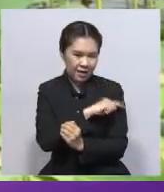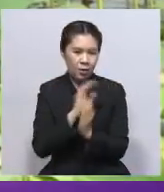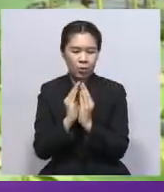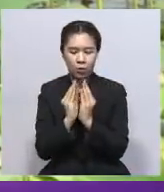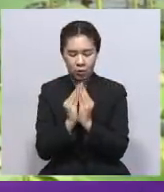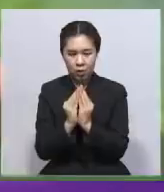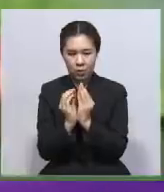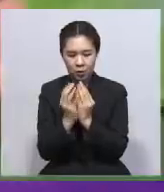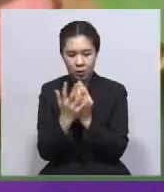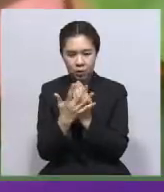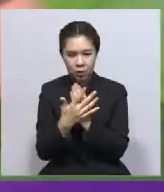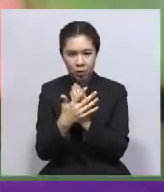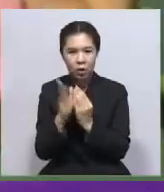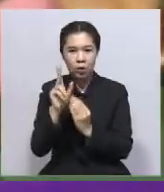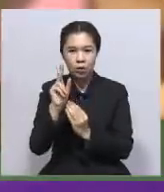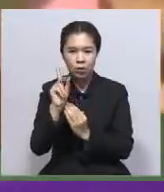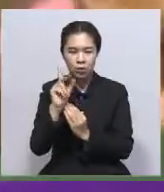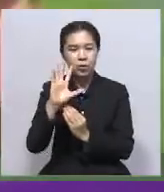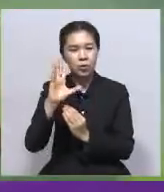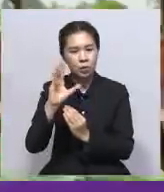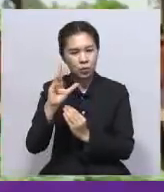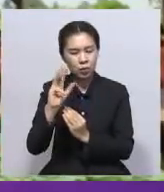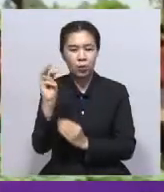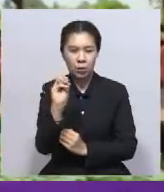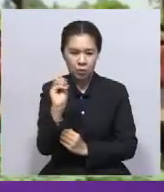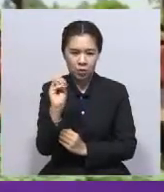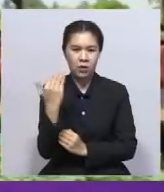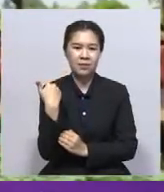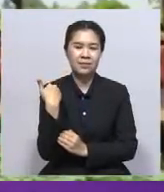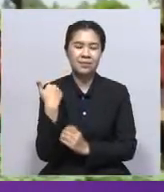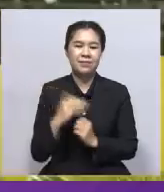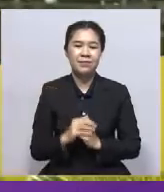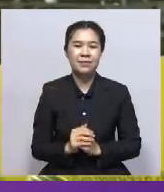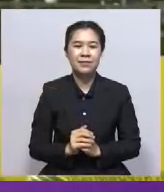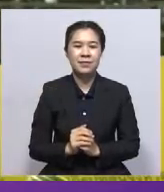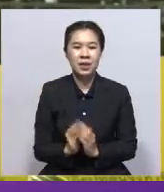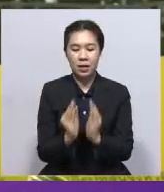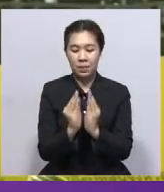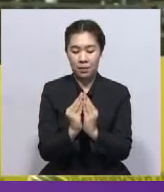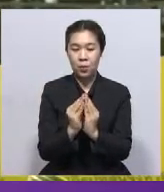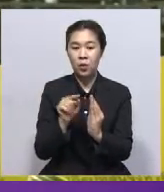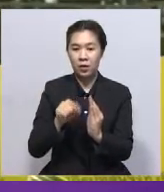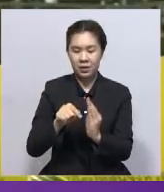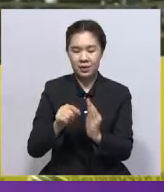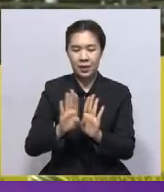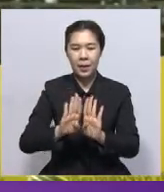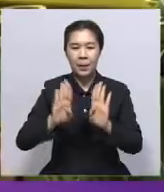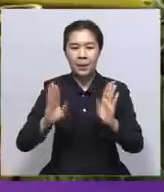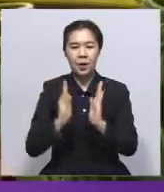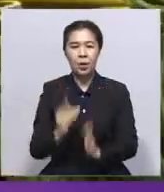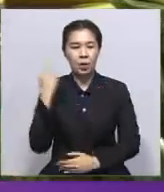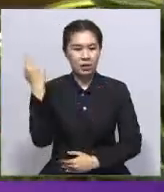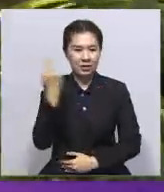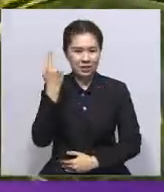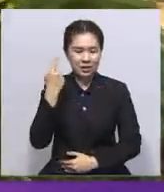กลีบดอกบัวเป็นสีชมพูอมม่วงซึ่งที่นาบัวของลุงแจ่มแห่งนี้นะคะเปิดให้นักท่องเที่ยวเข้ามาทำกิจกรรม